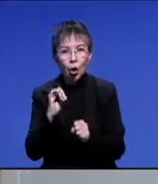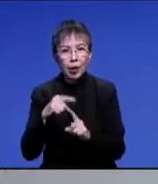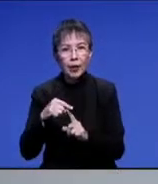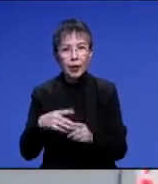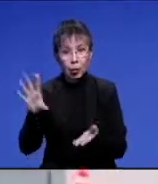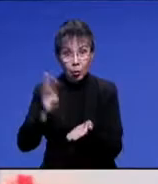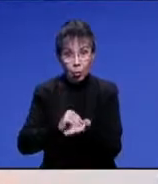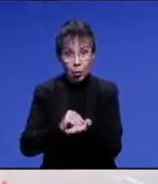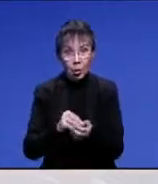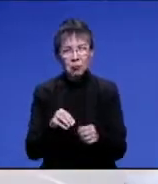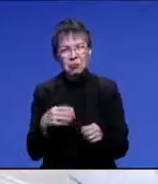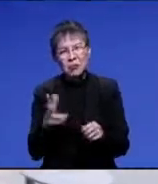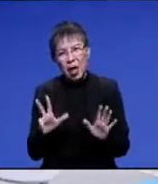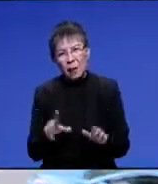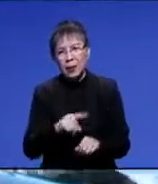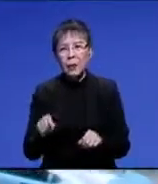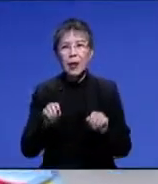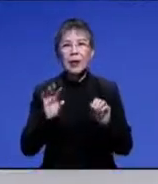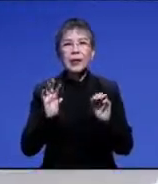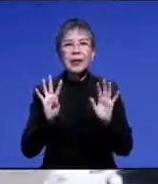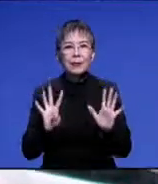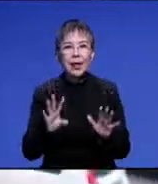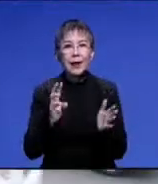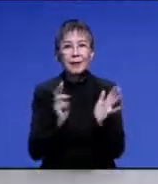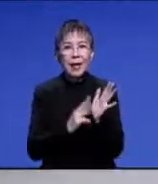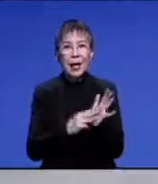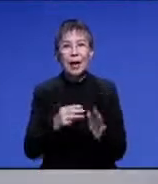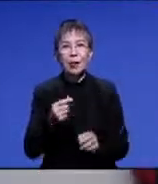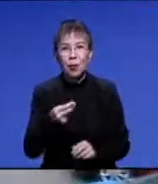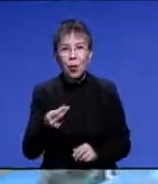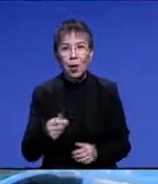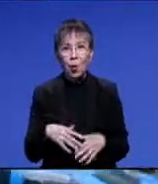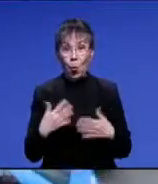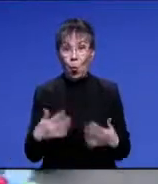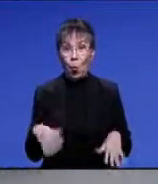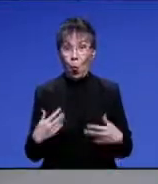biaya antara 8 hingga 9 miliar rupiah. Tim Liputan Transmedia.